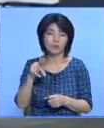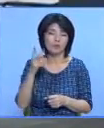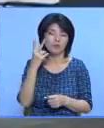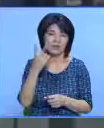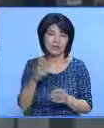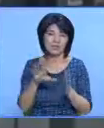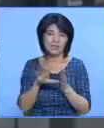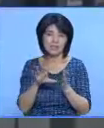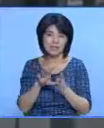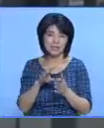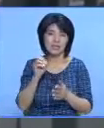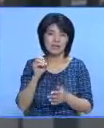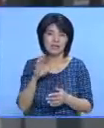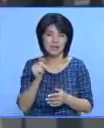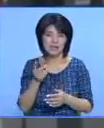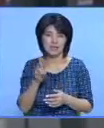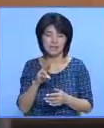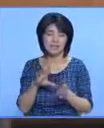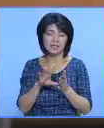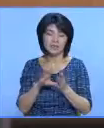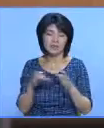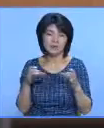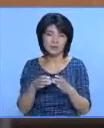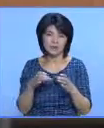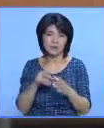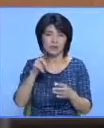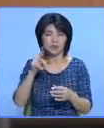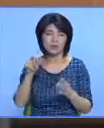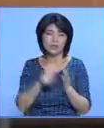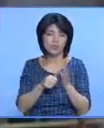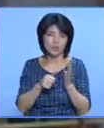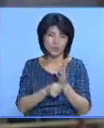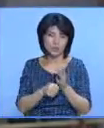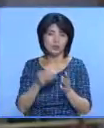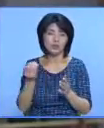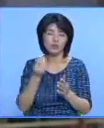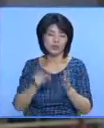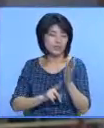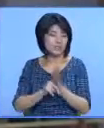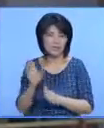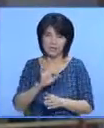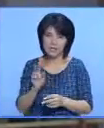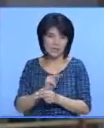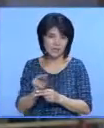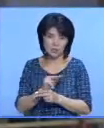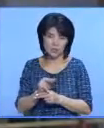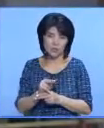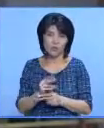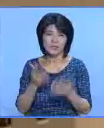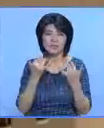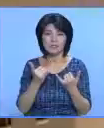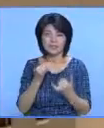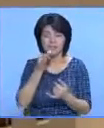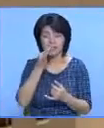энергия блогы мен Еуразия энергетикалық корпорациясының нөмірі 6-ші энергия блогына жөндеу жұмыстары әлі басталған жоқ. Жүргізіліп жатқан жөндеу жұмыстарының